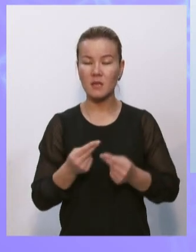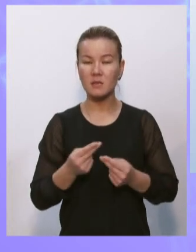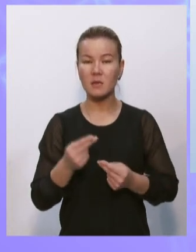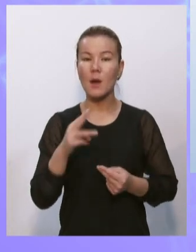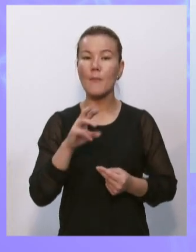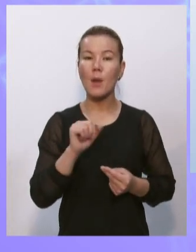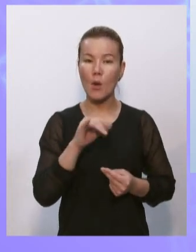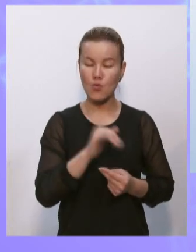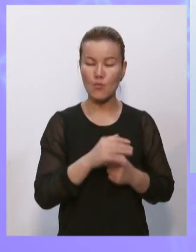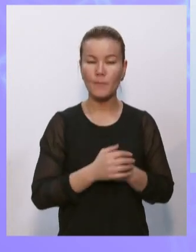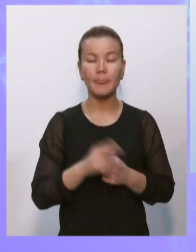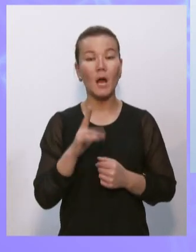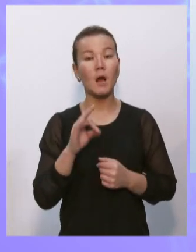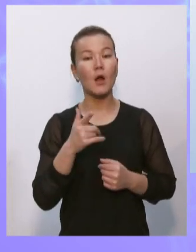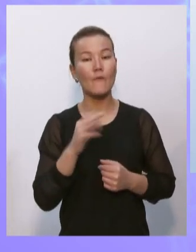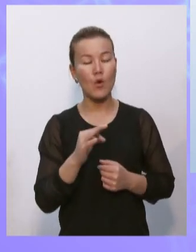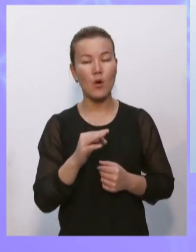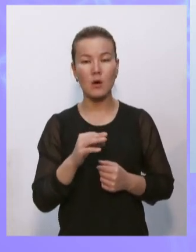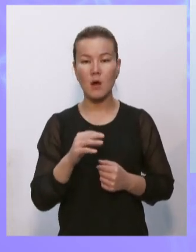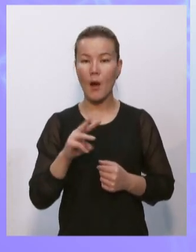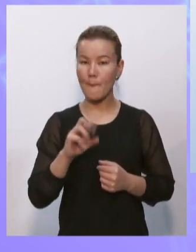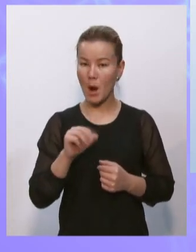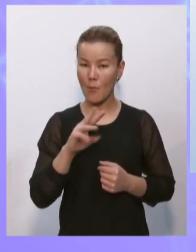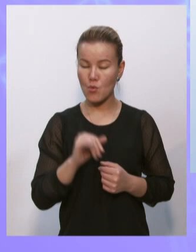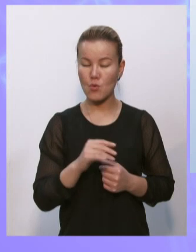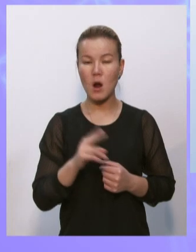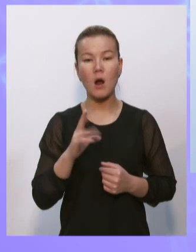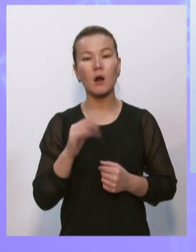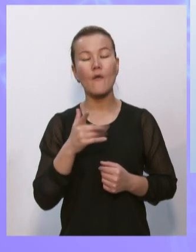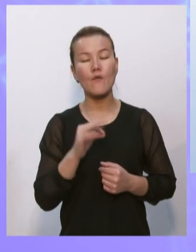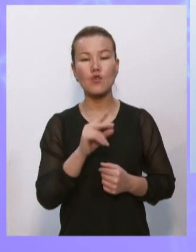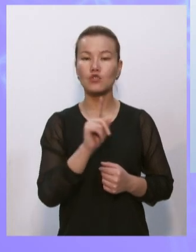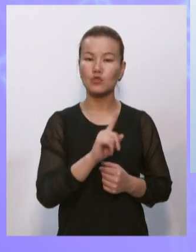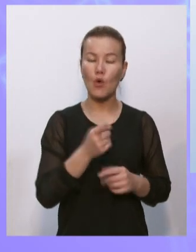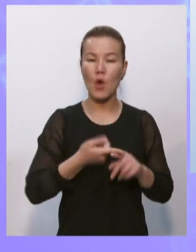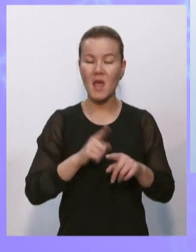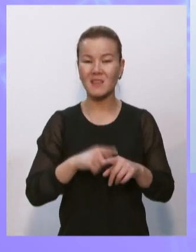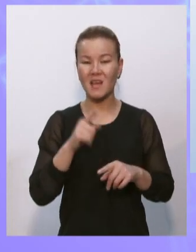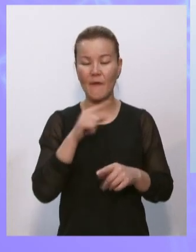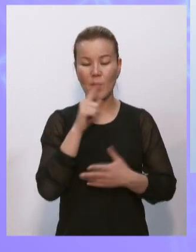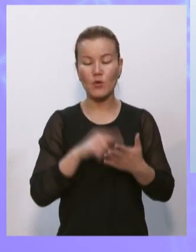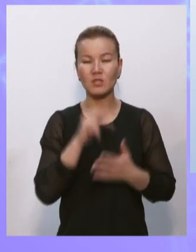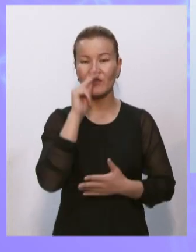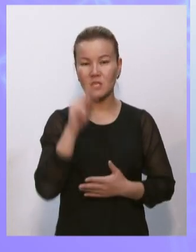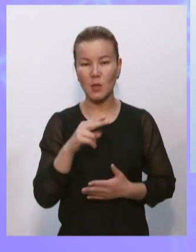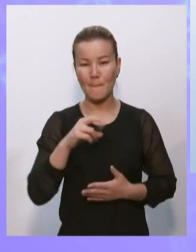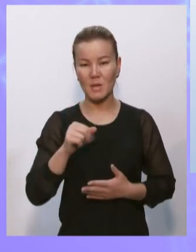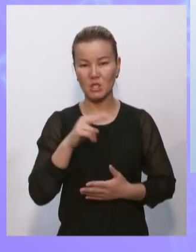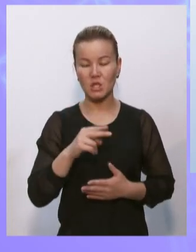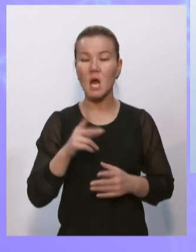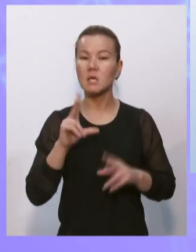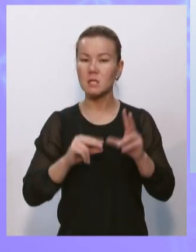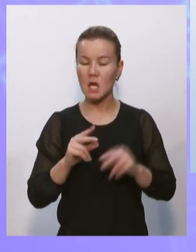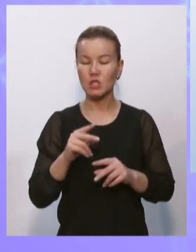Нарисовать маму. Кого? Маму. Кого, что – это вопросы винительного падежа. Значит,